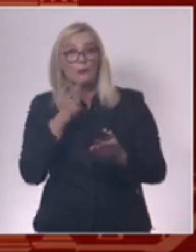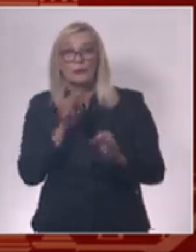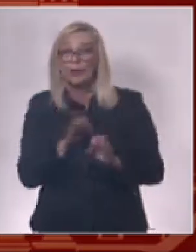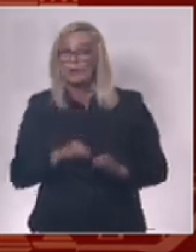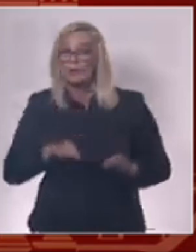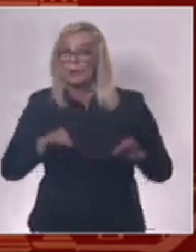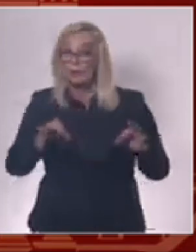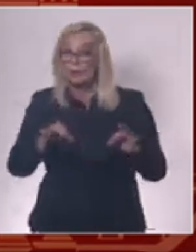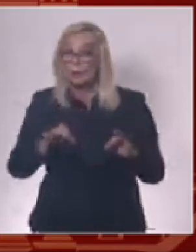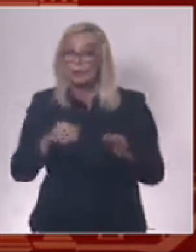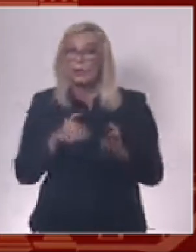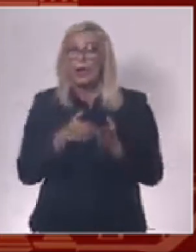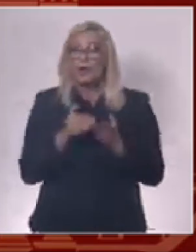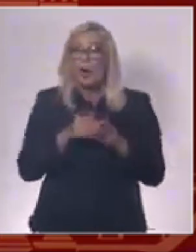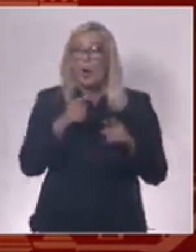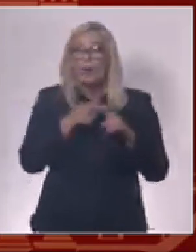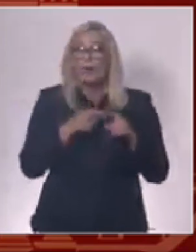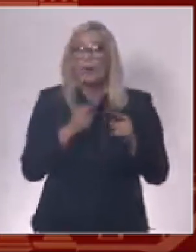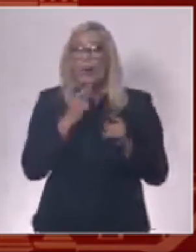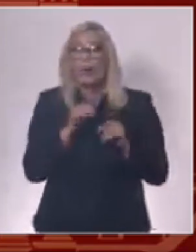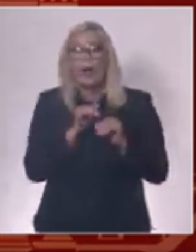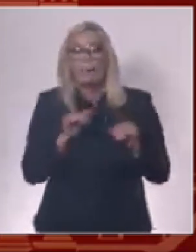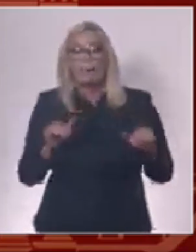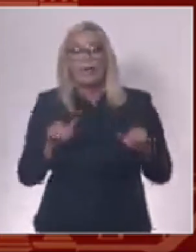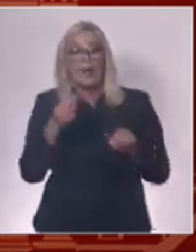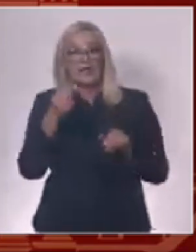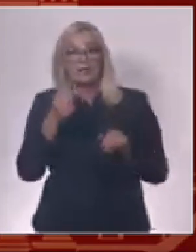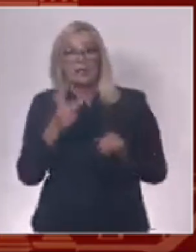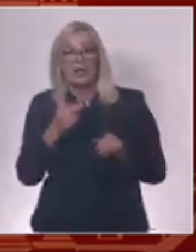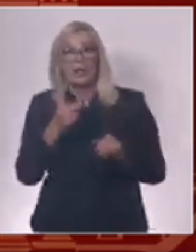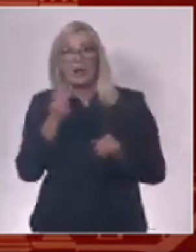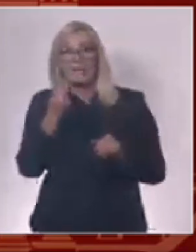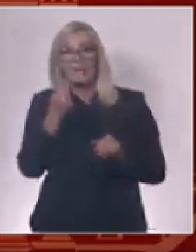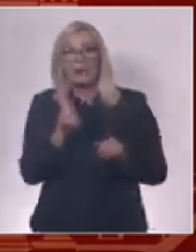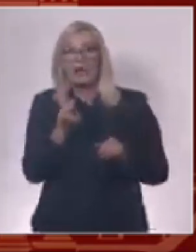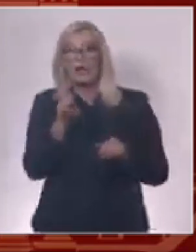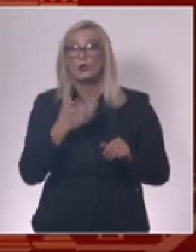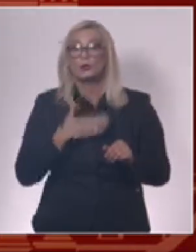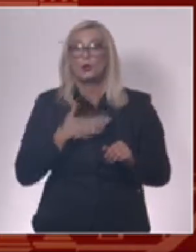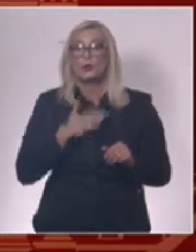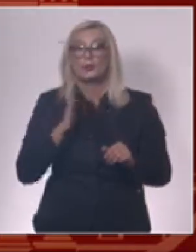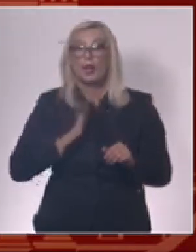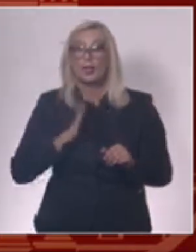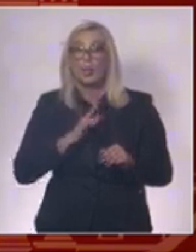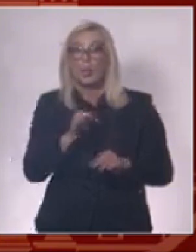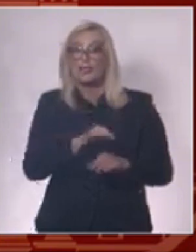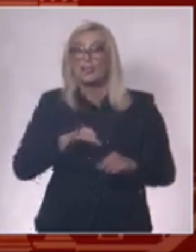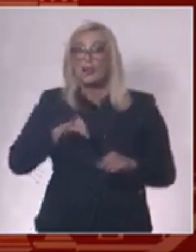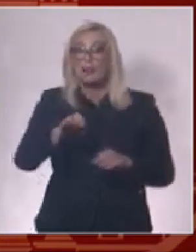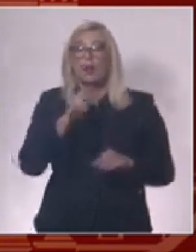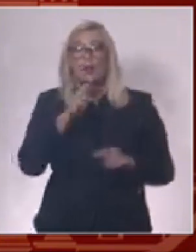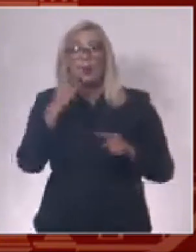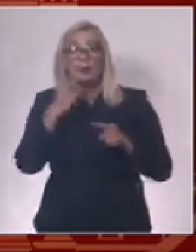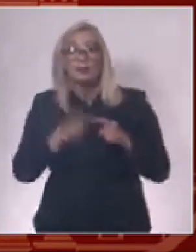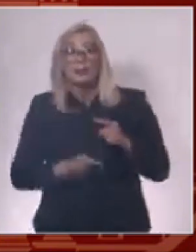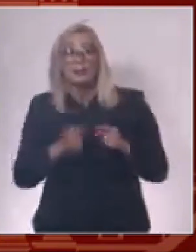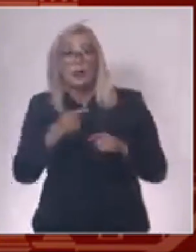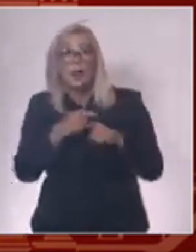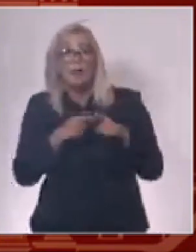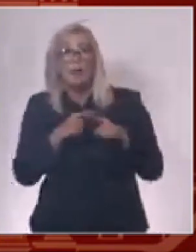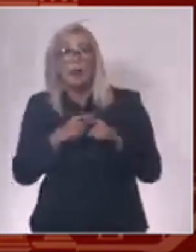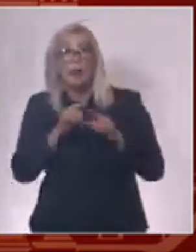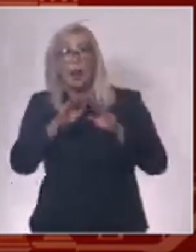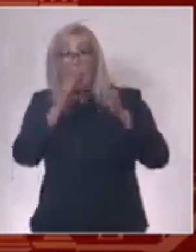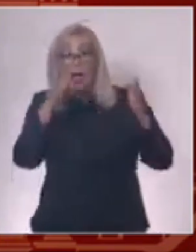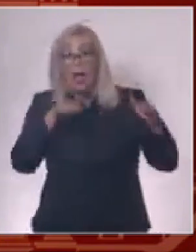проект, да потрошам пола милиарда пари на моите граѓани, за проект кој што завршува на половина